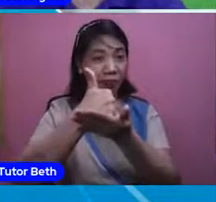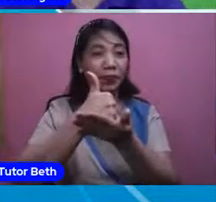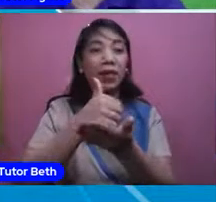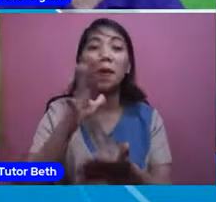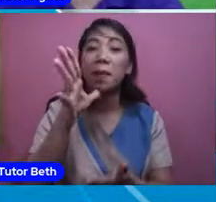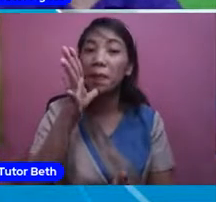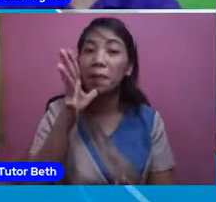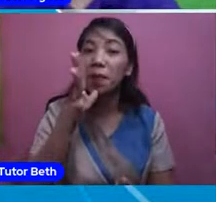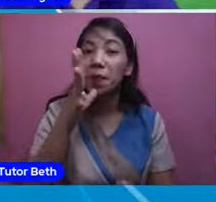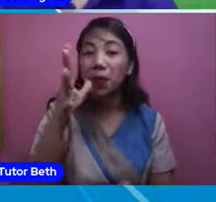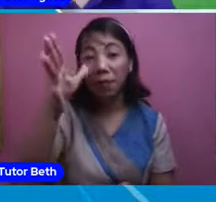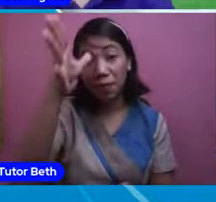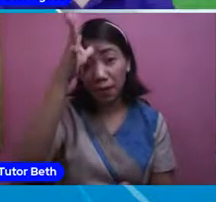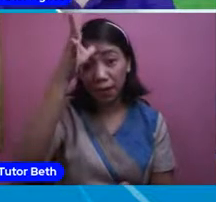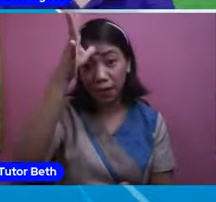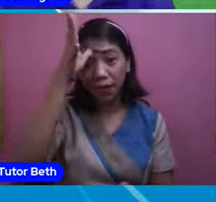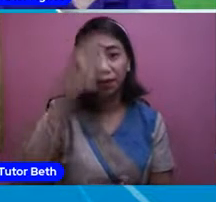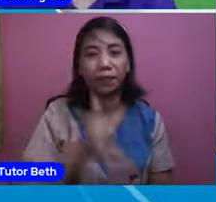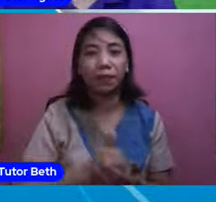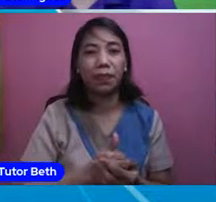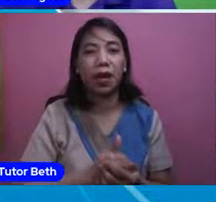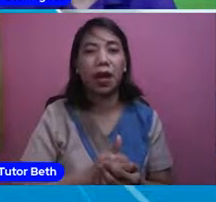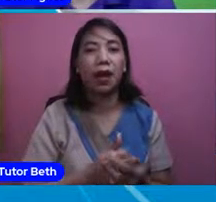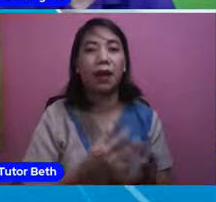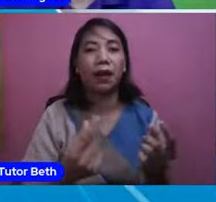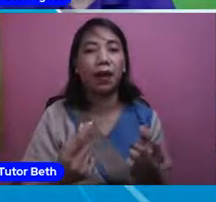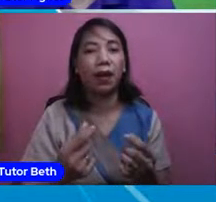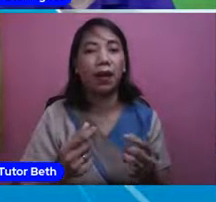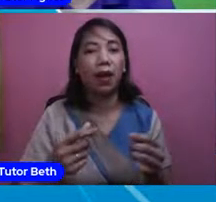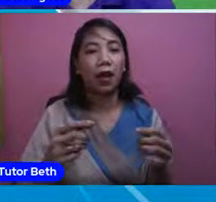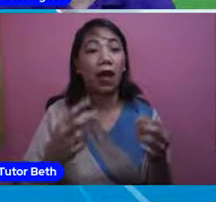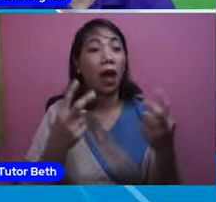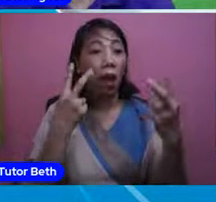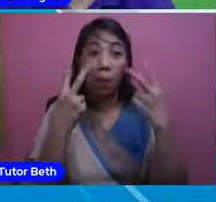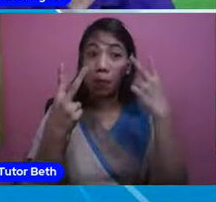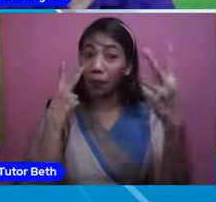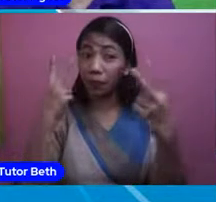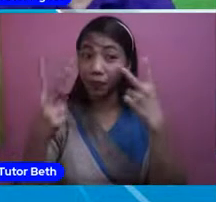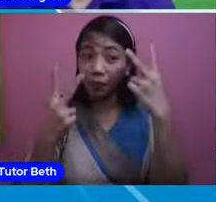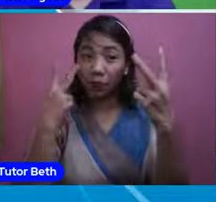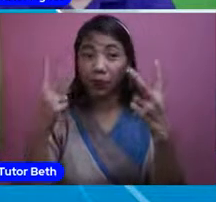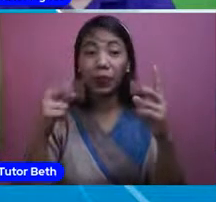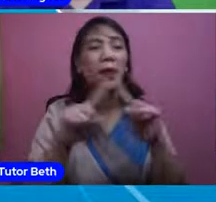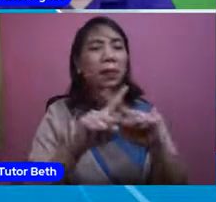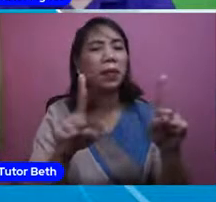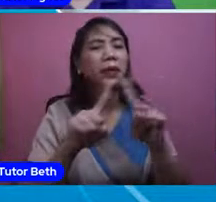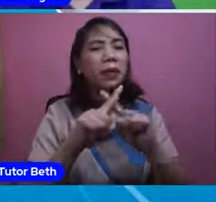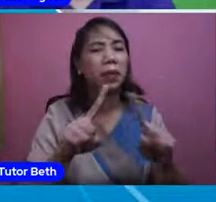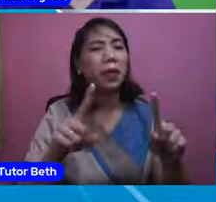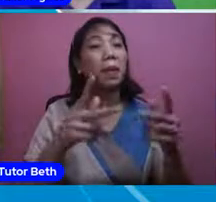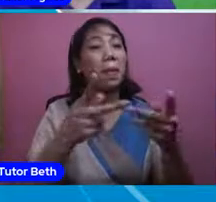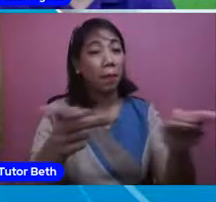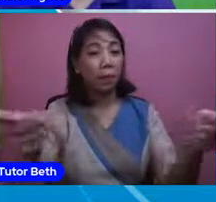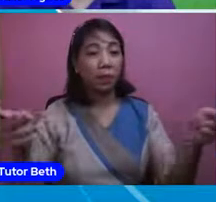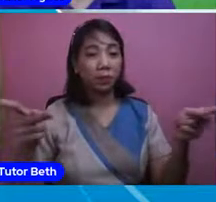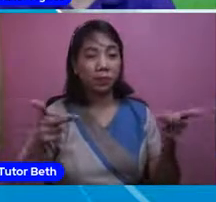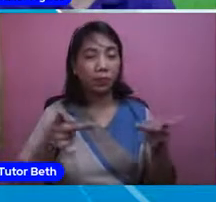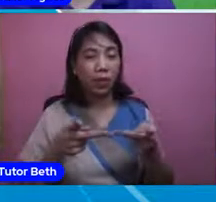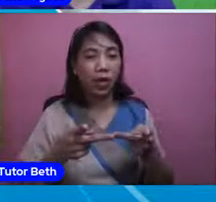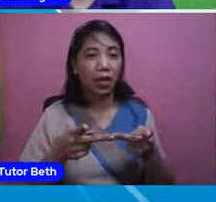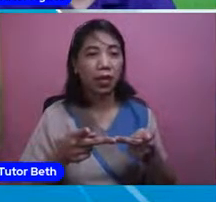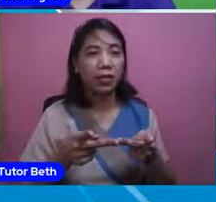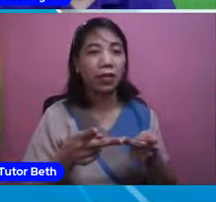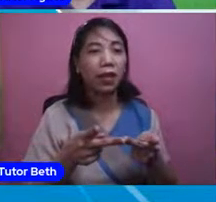sa mga gawaing bahay. Nakakapamasyal ka na sa iba't ibang lugar. Naaasikaso mo na.